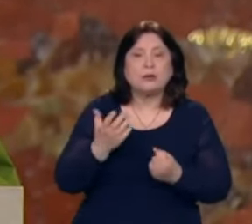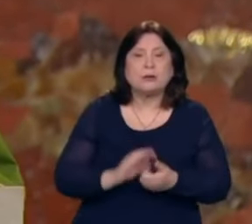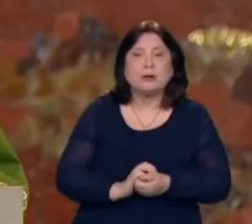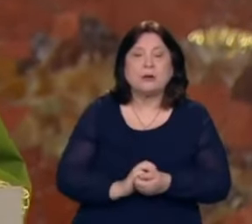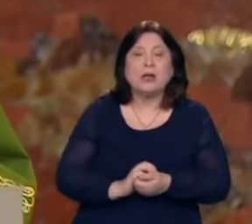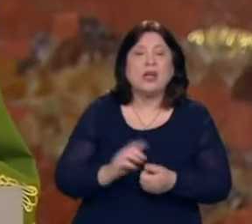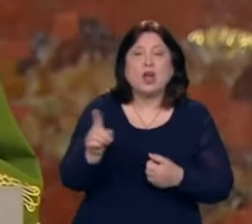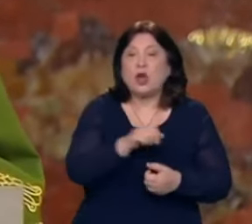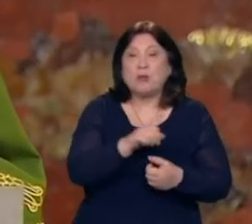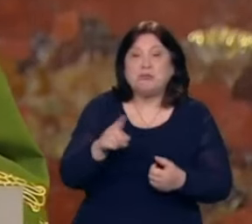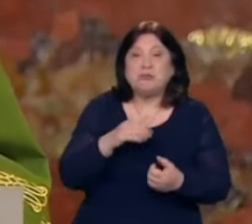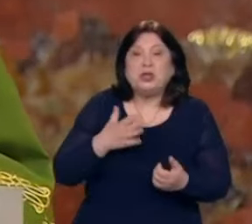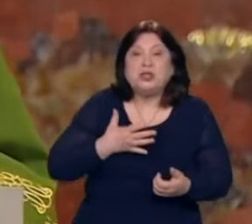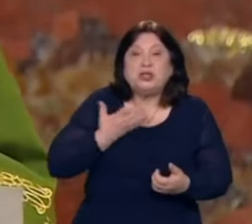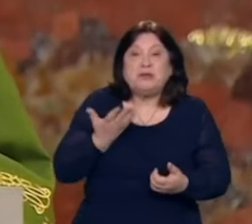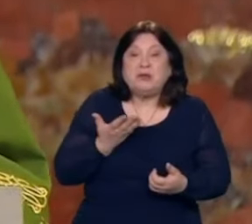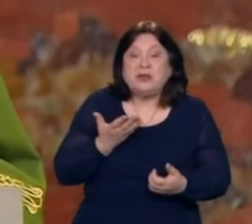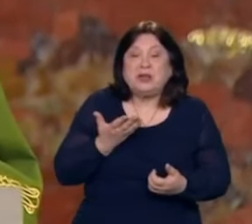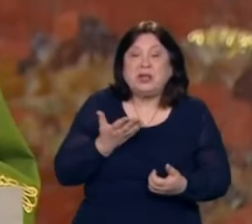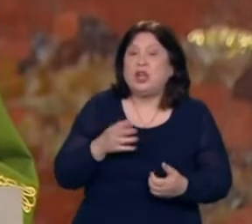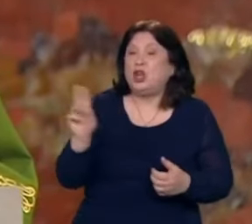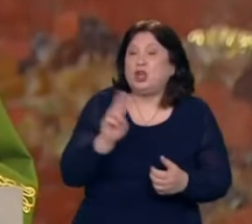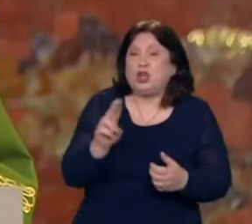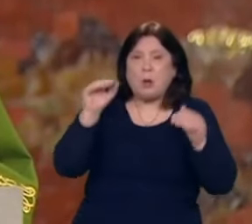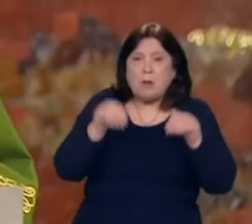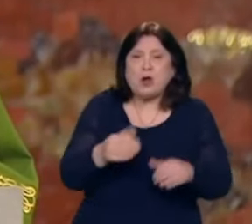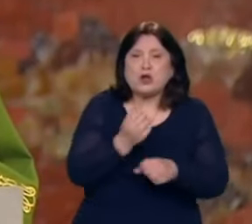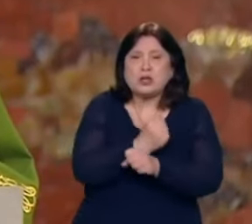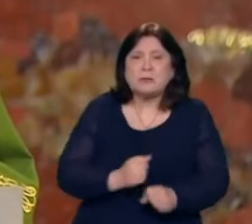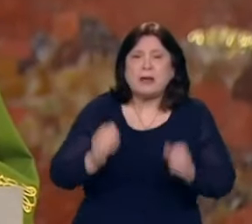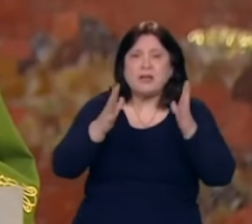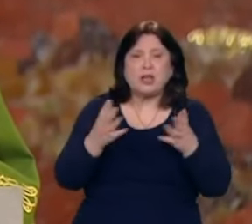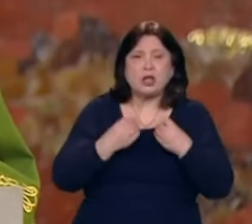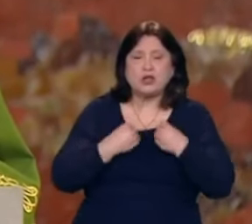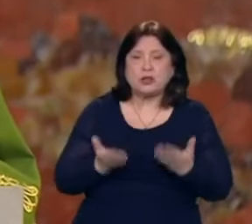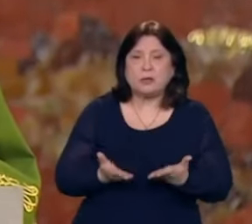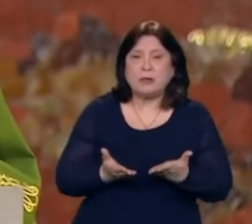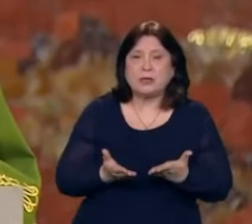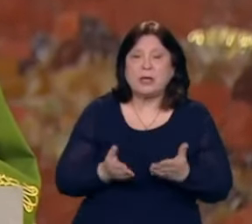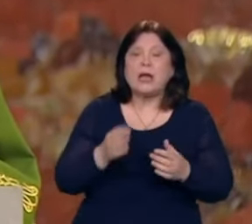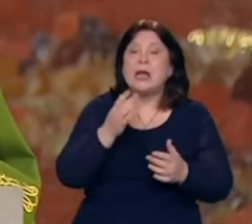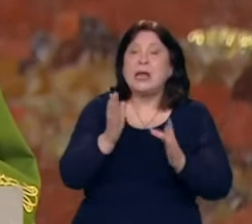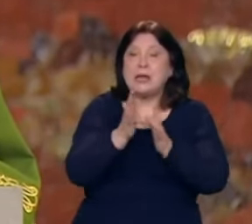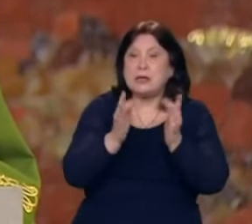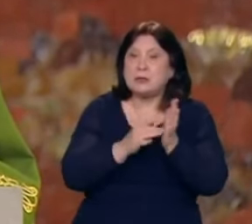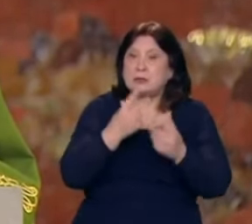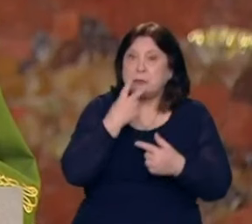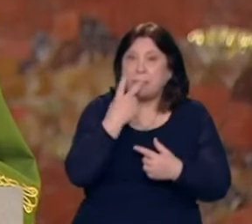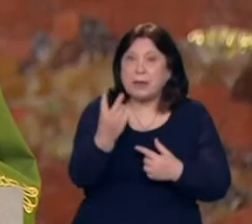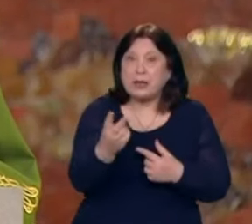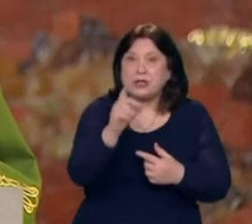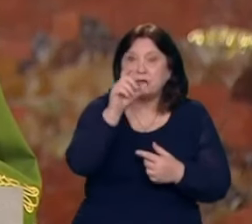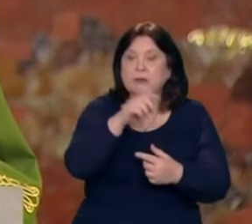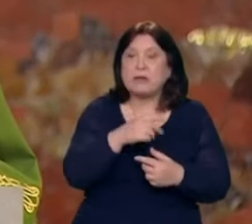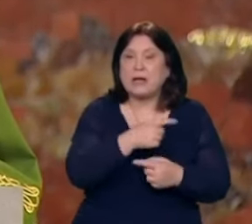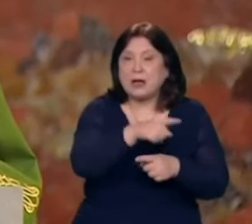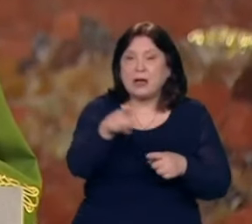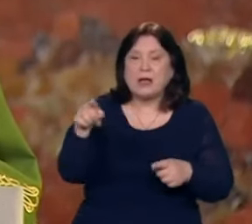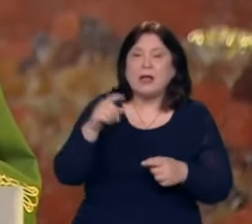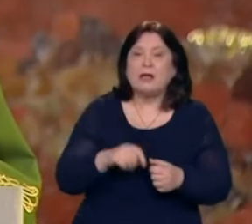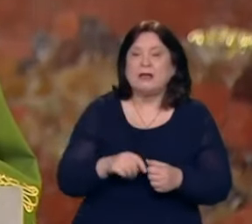mią któż więc może się zbawić Jezus spojrzał na nich i rzekł u